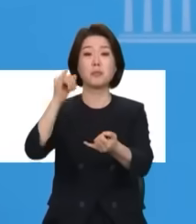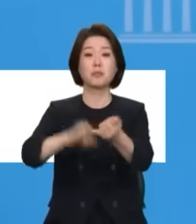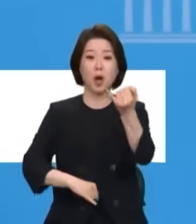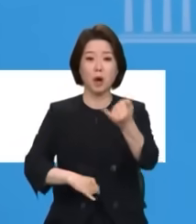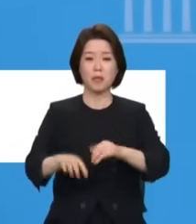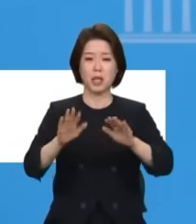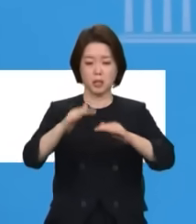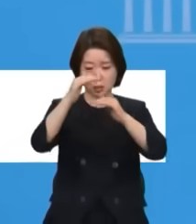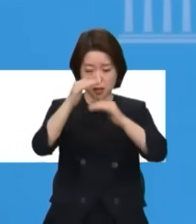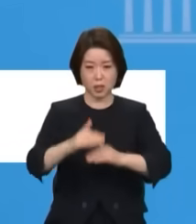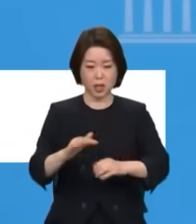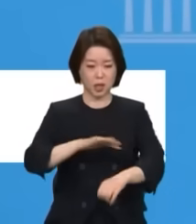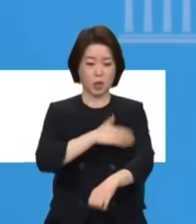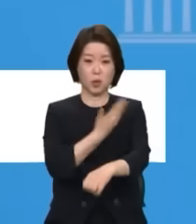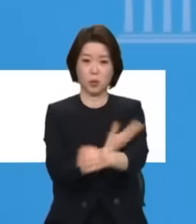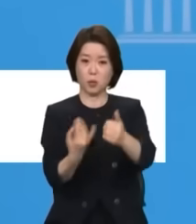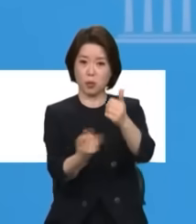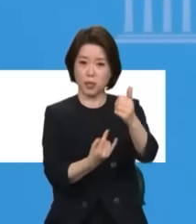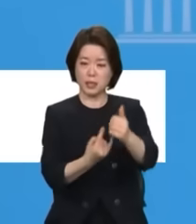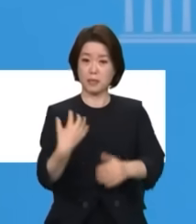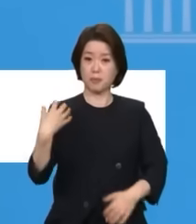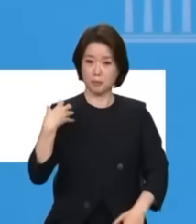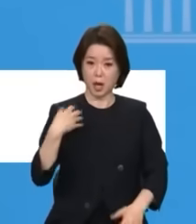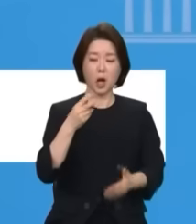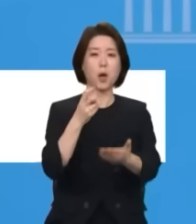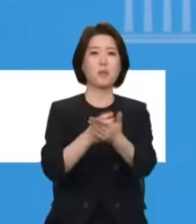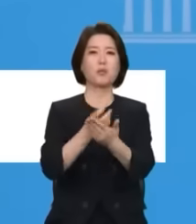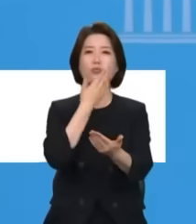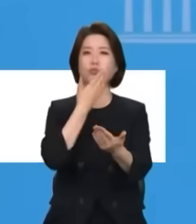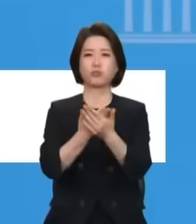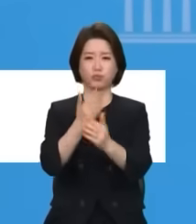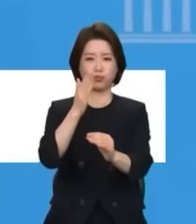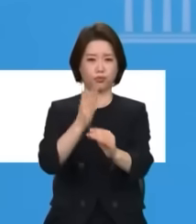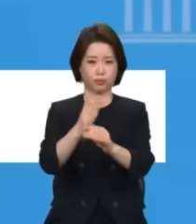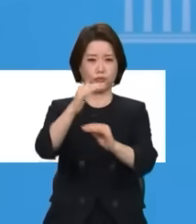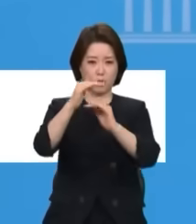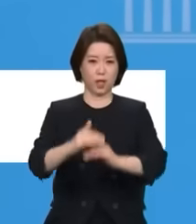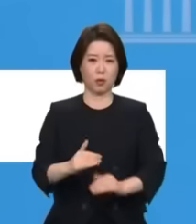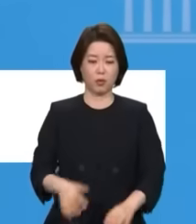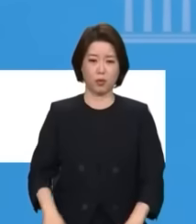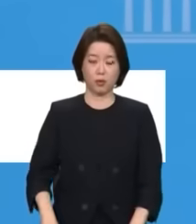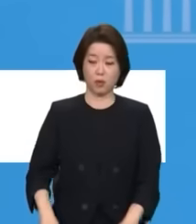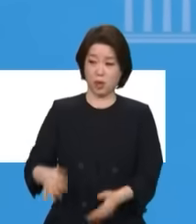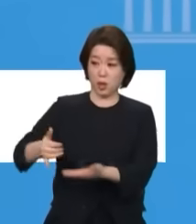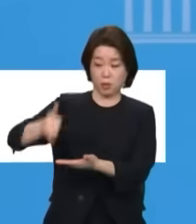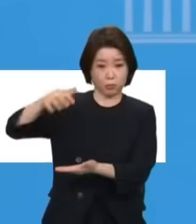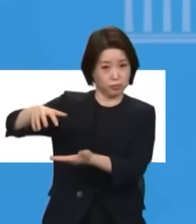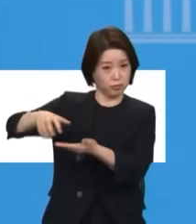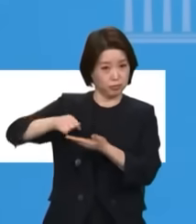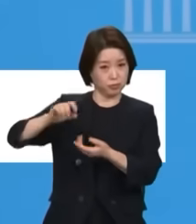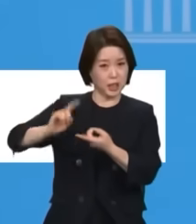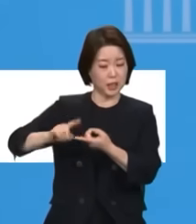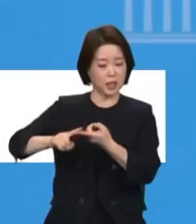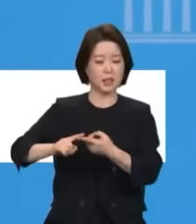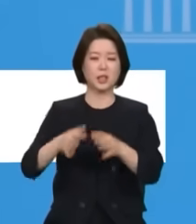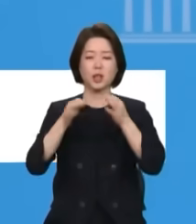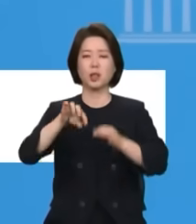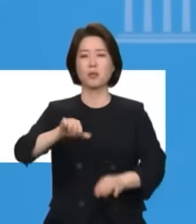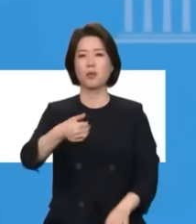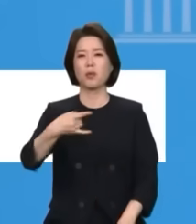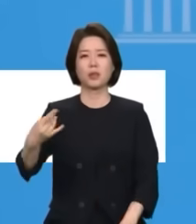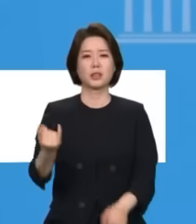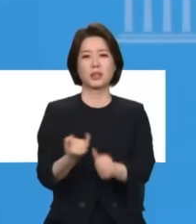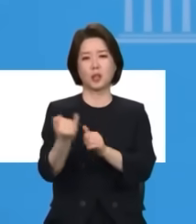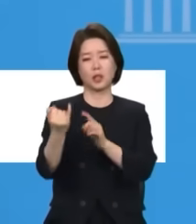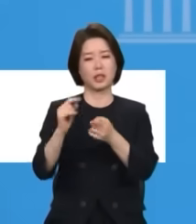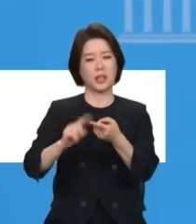사안의 권익위 소관 그 법률의 핵심이고요. 명품백 수수와 관련해서 김건희 여사에 대한